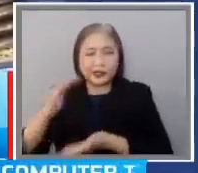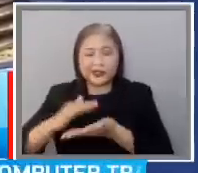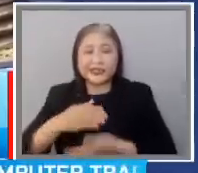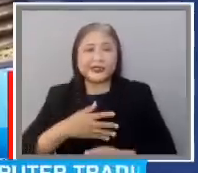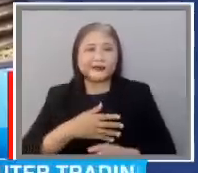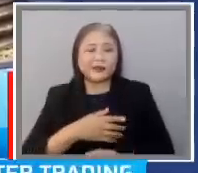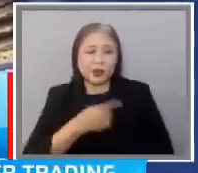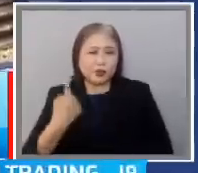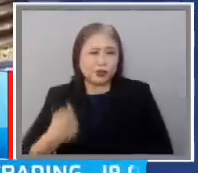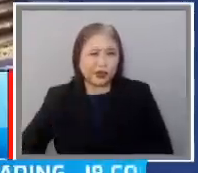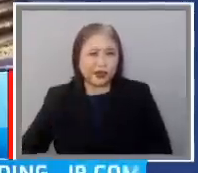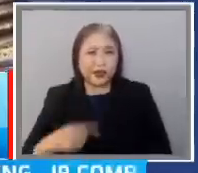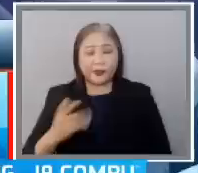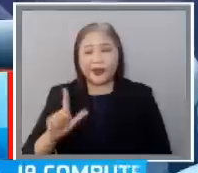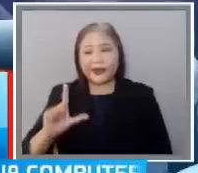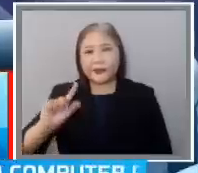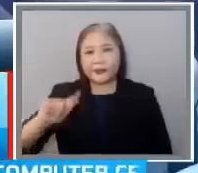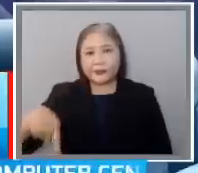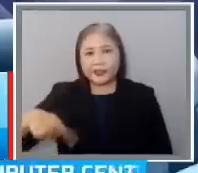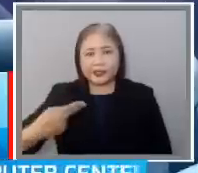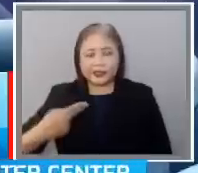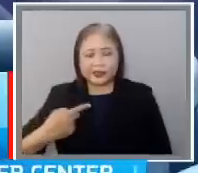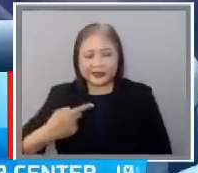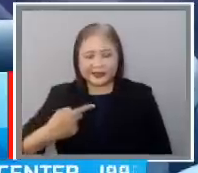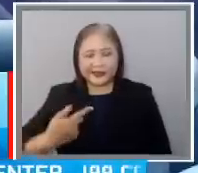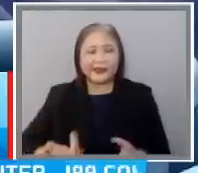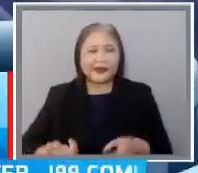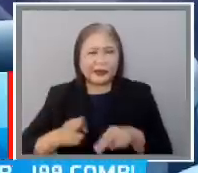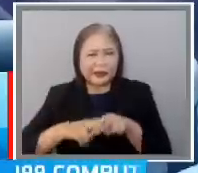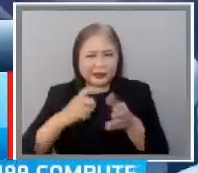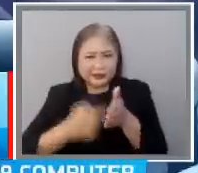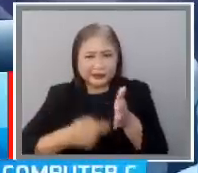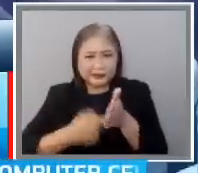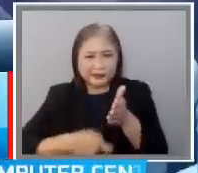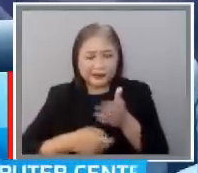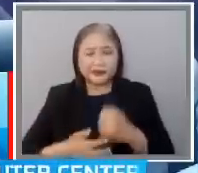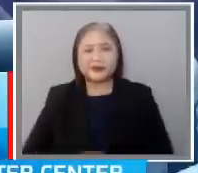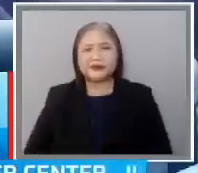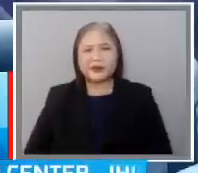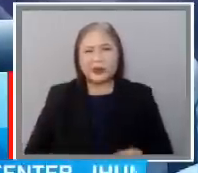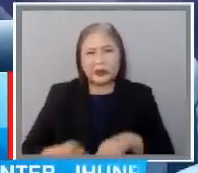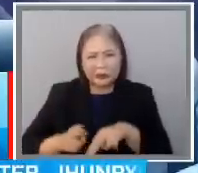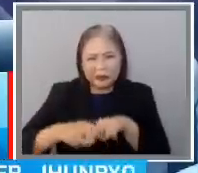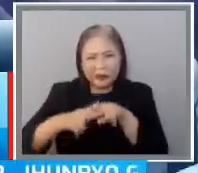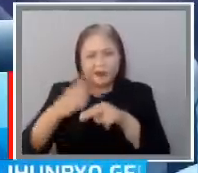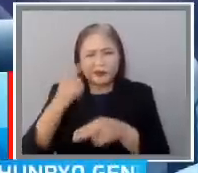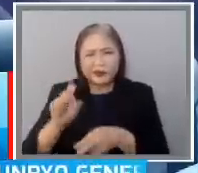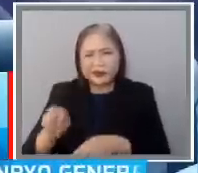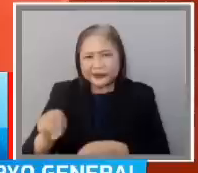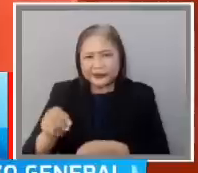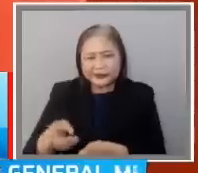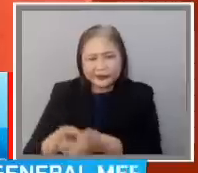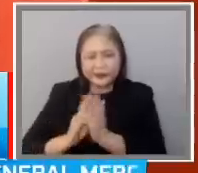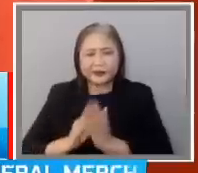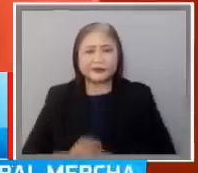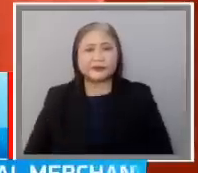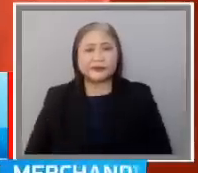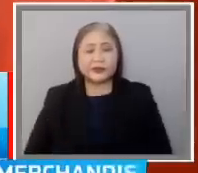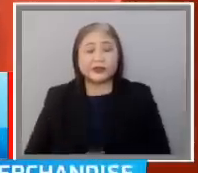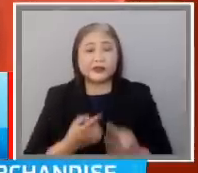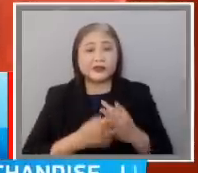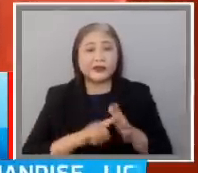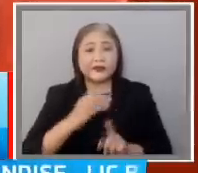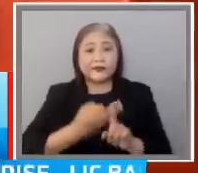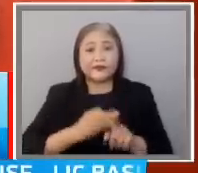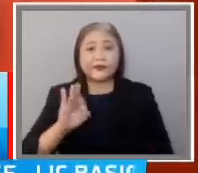posibleng LPG price hike na magpapataas ng demand. Sa simula po ng Pebrero pa raw, malalaman